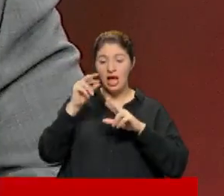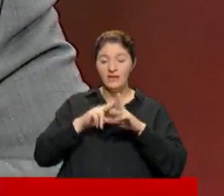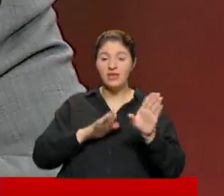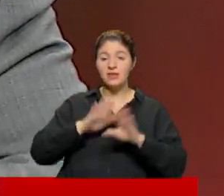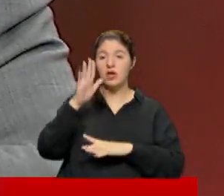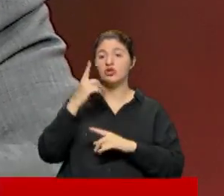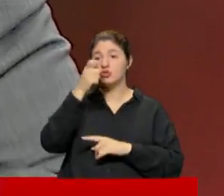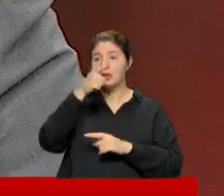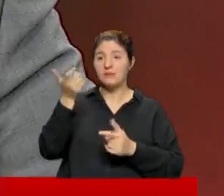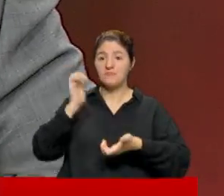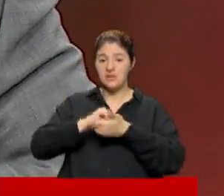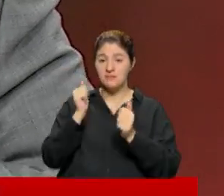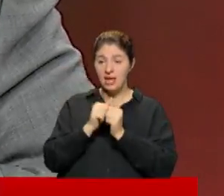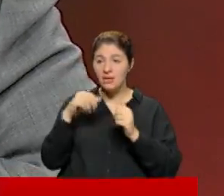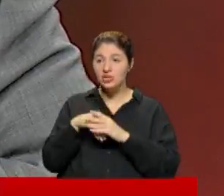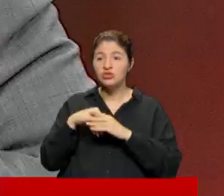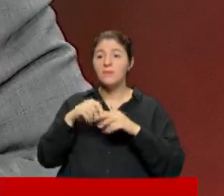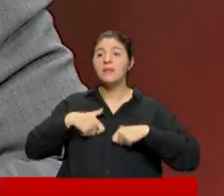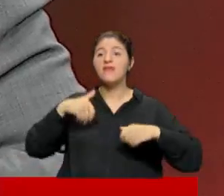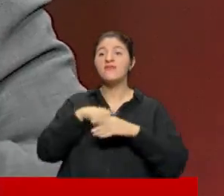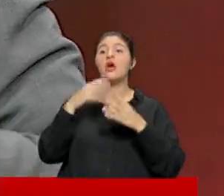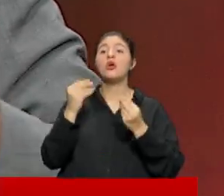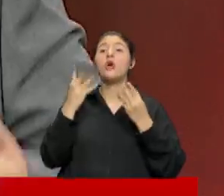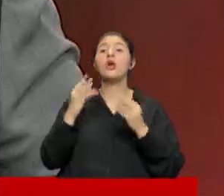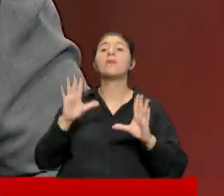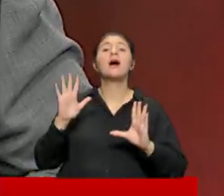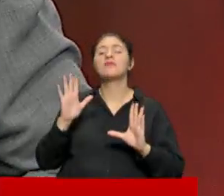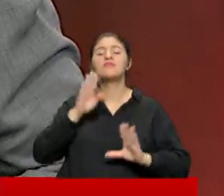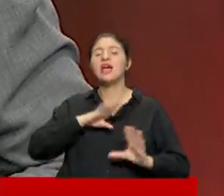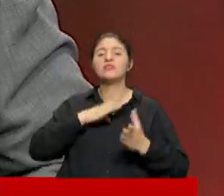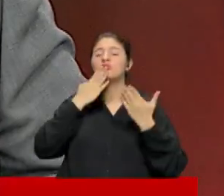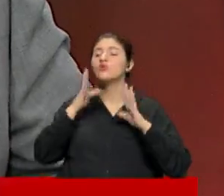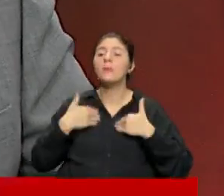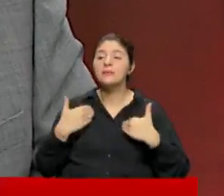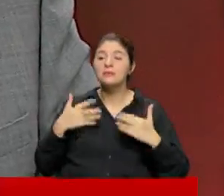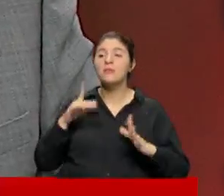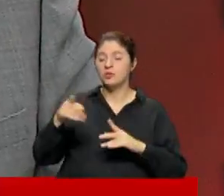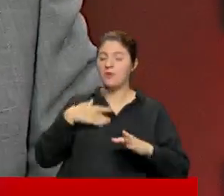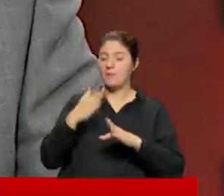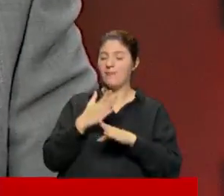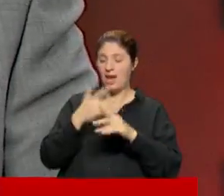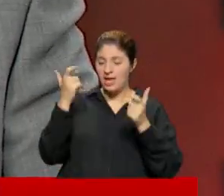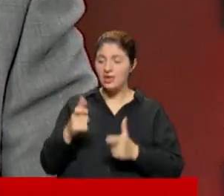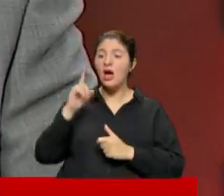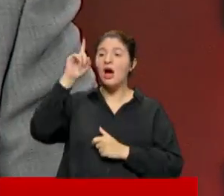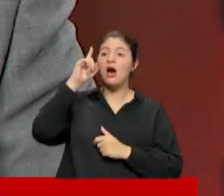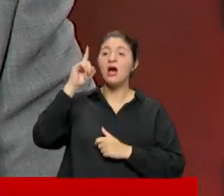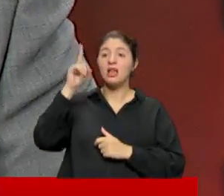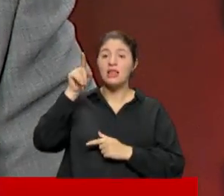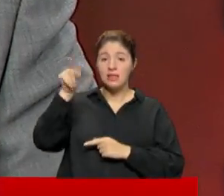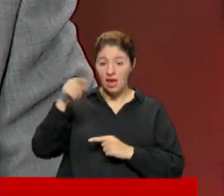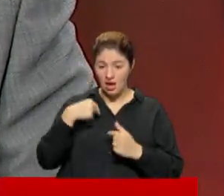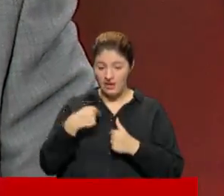bir Türkiye'nin birliği ve beraberliği için vekil olup olmama derdinde değiliz biz bu memlekette Allah resulünün